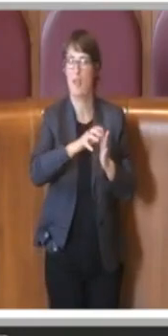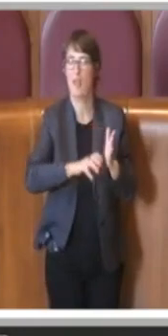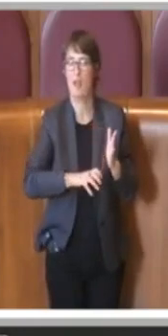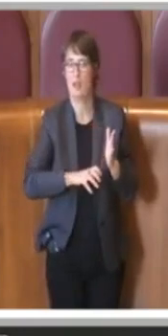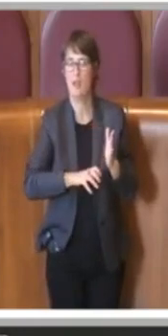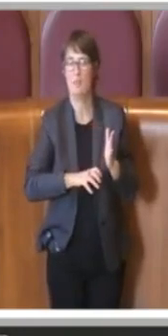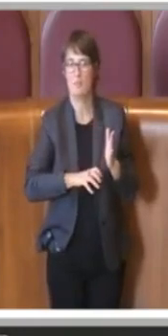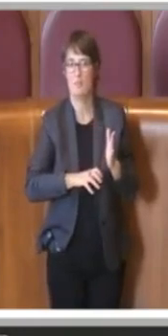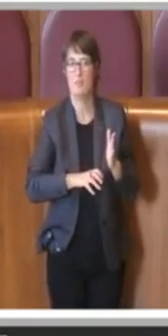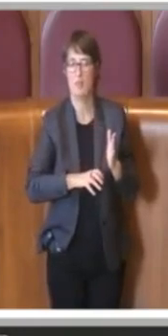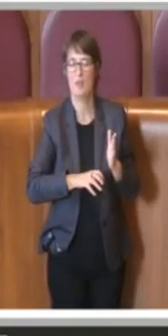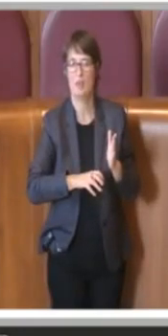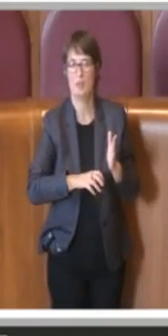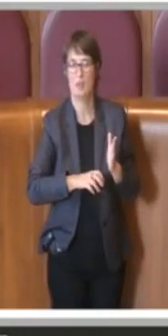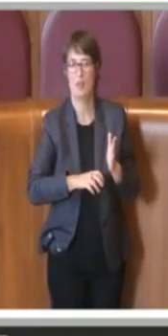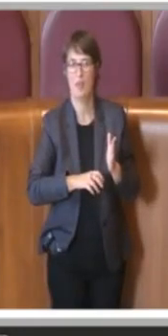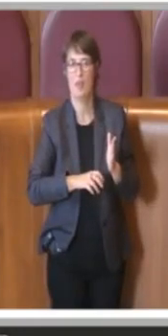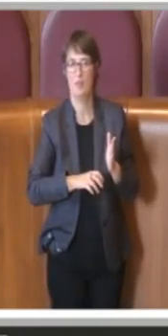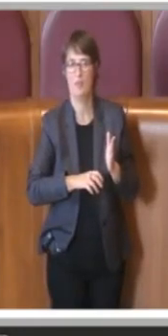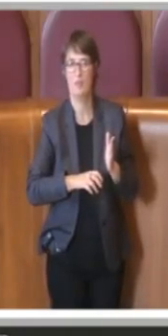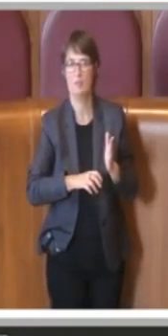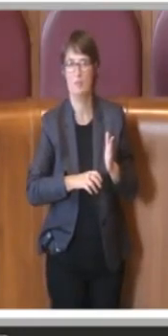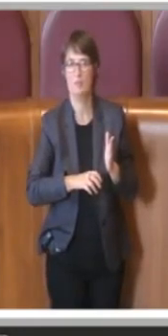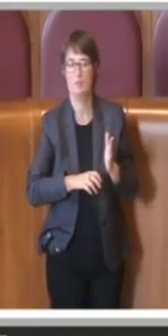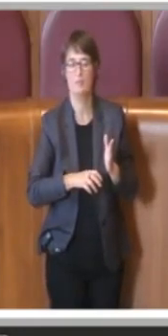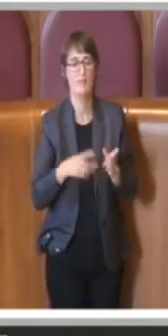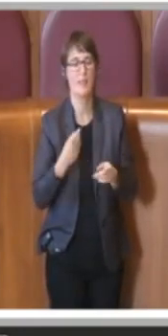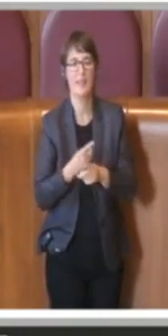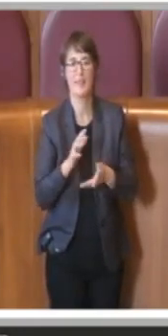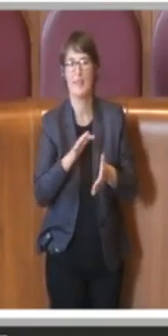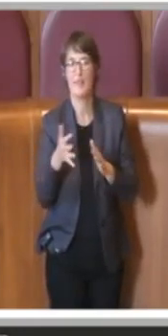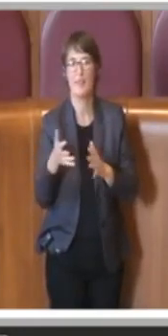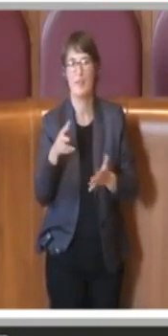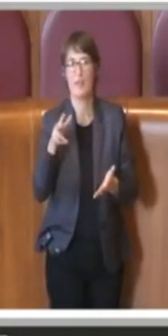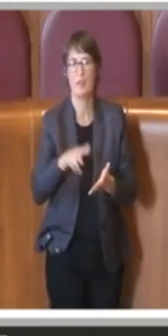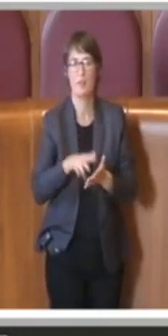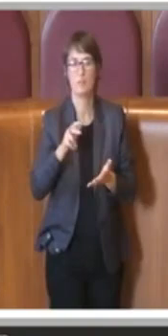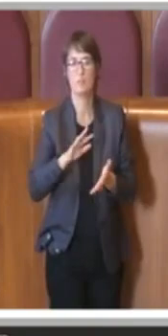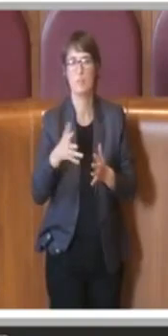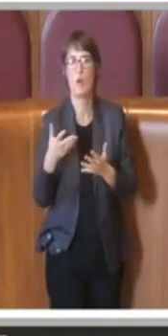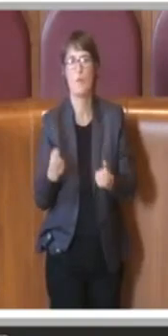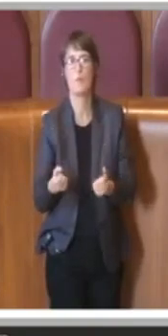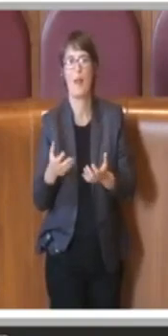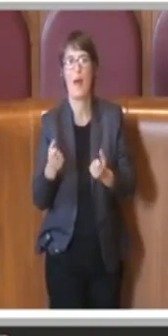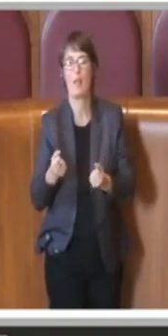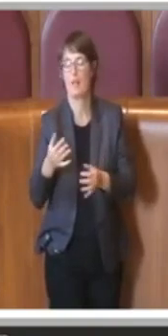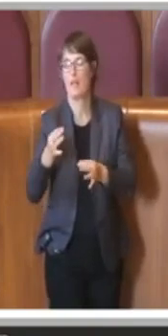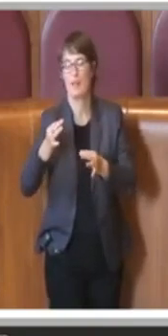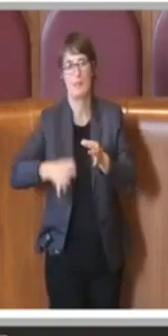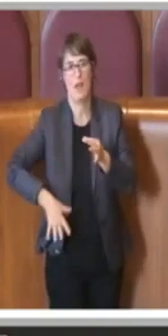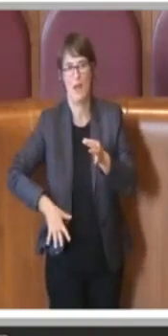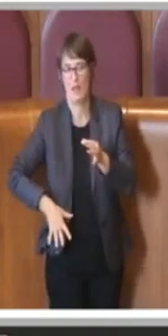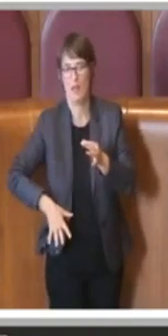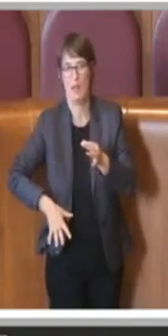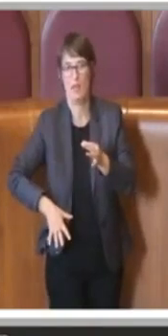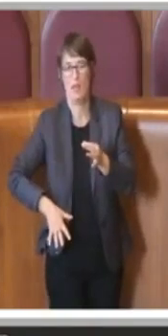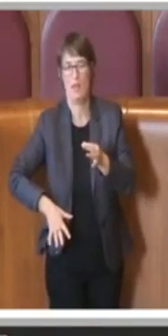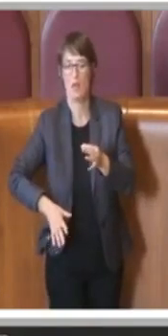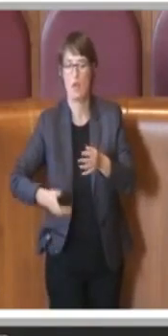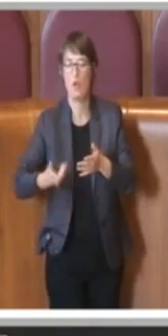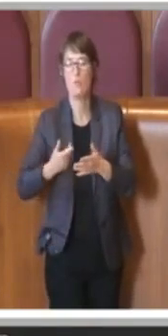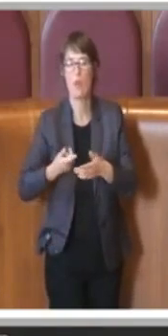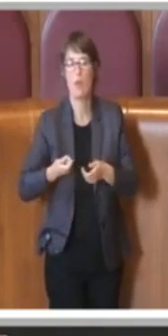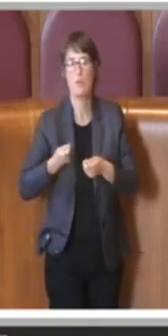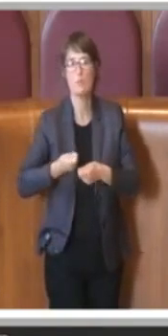data attuazione nel minor tempo possibile, favorendo le procedure più snelle previste attualmente